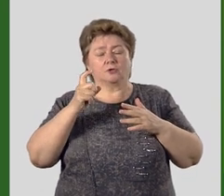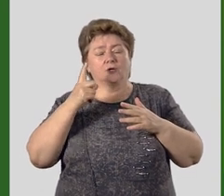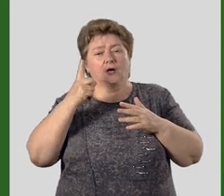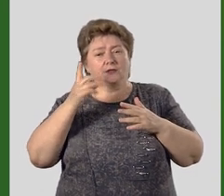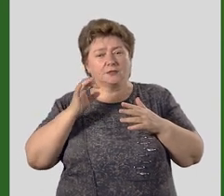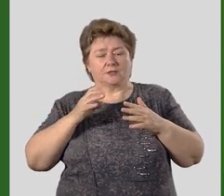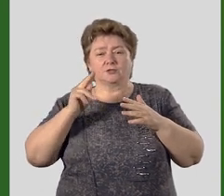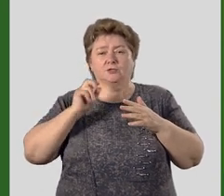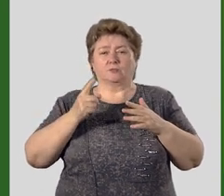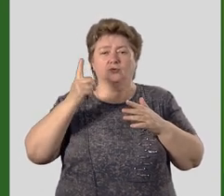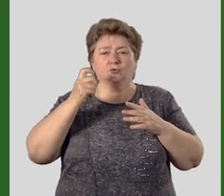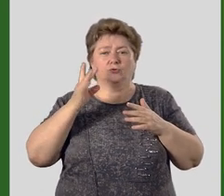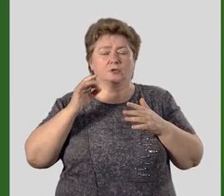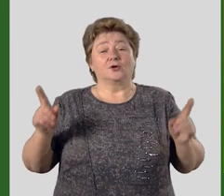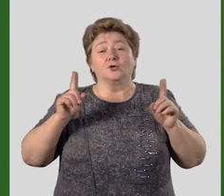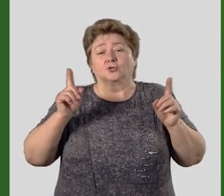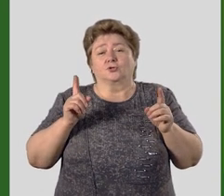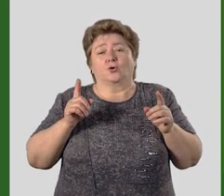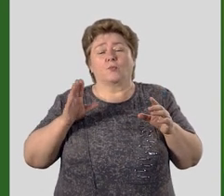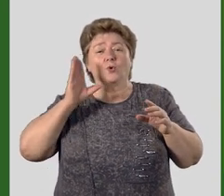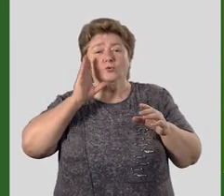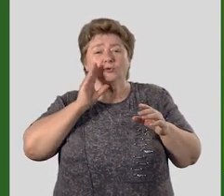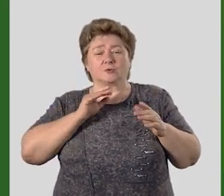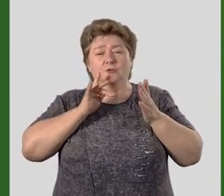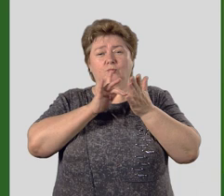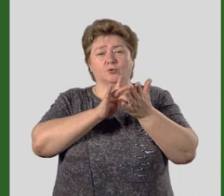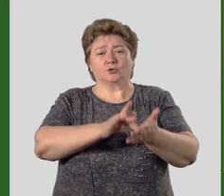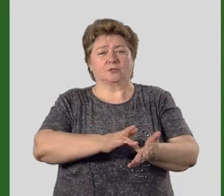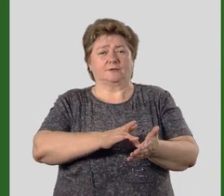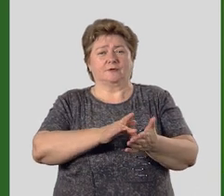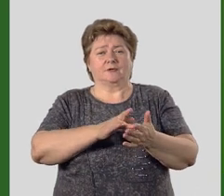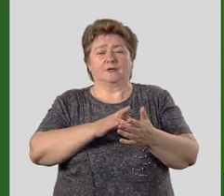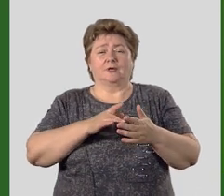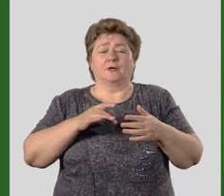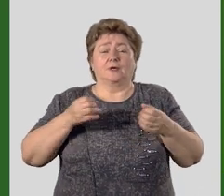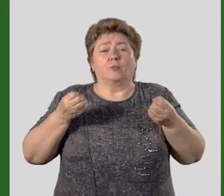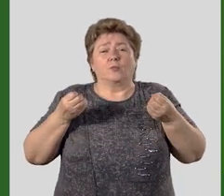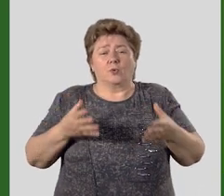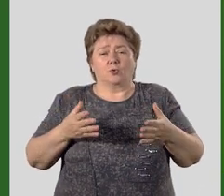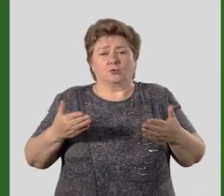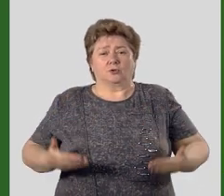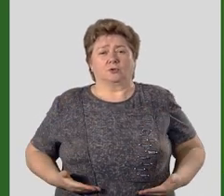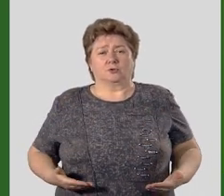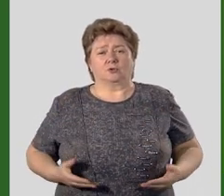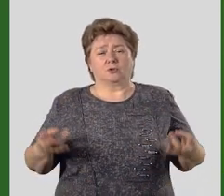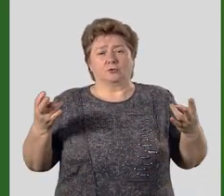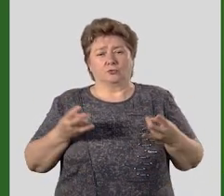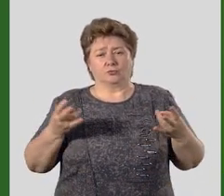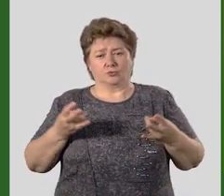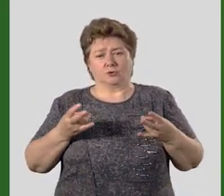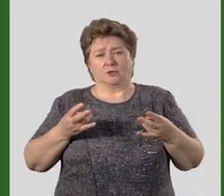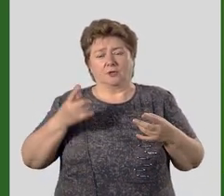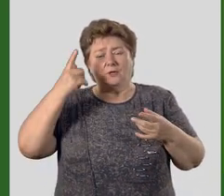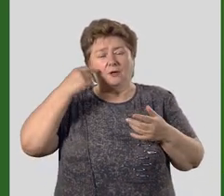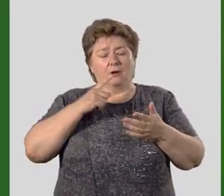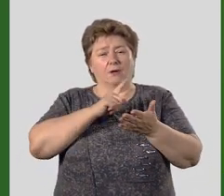100 раз услышать. Для того, чтобы успешно путешествовать, а порой и просто выжить, необходимо